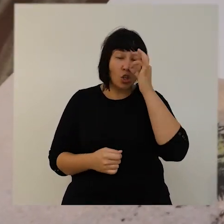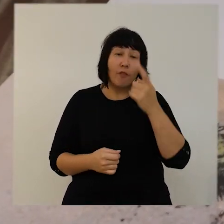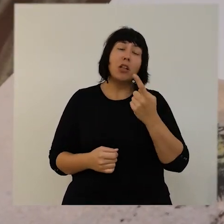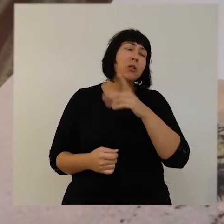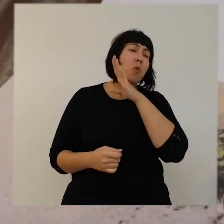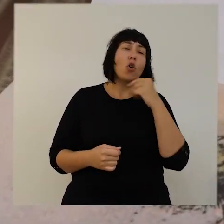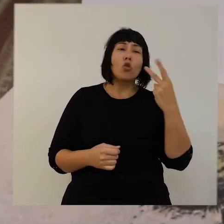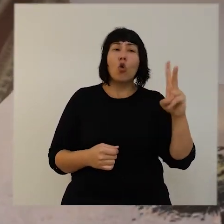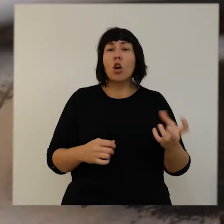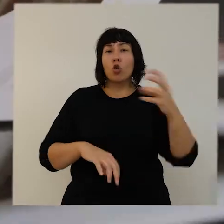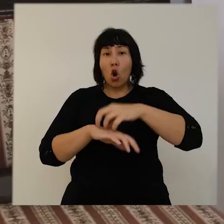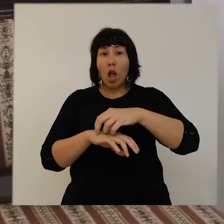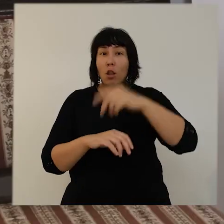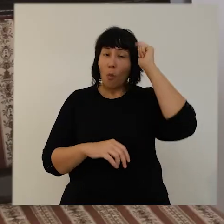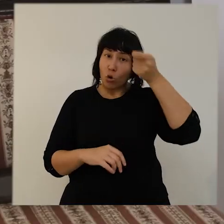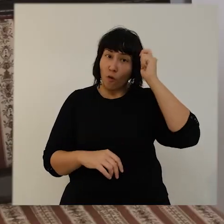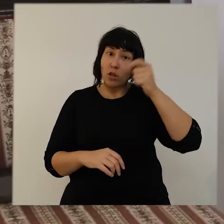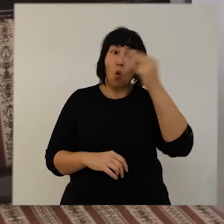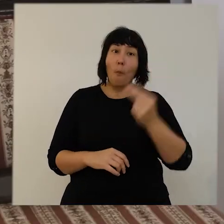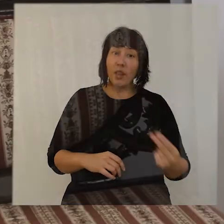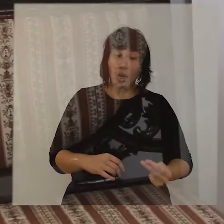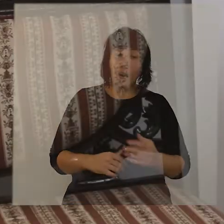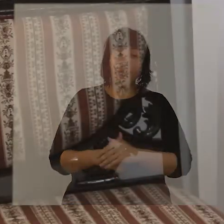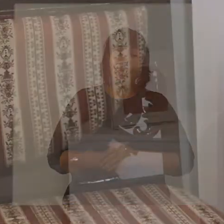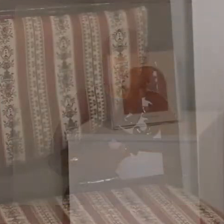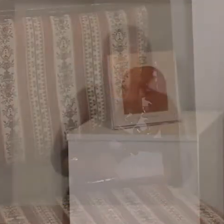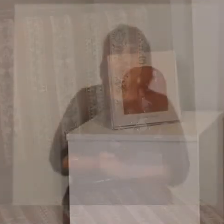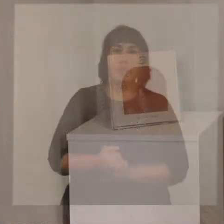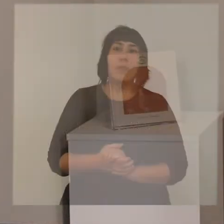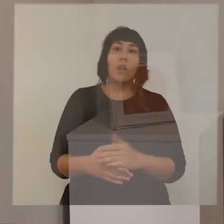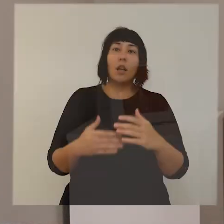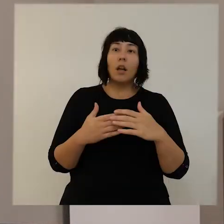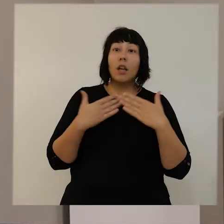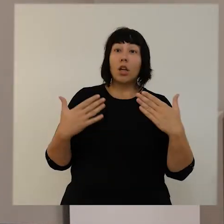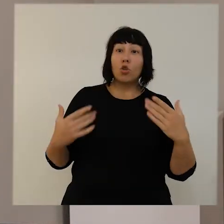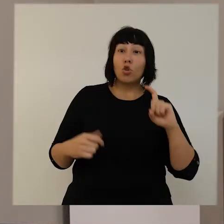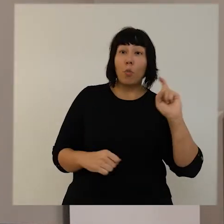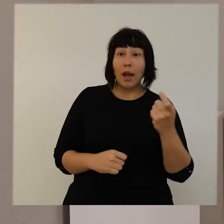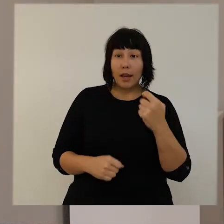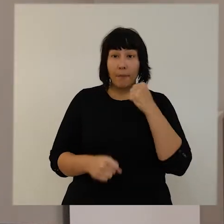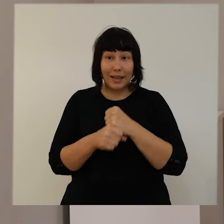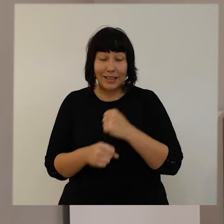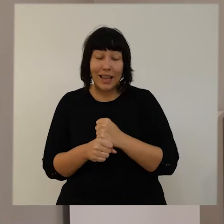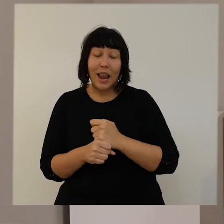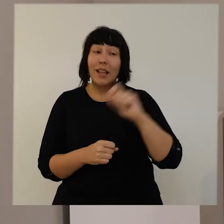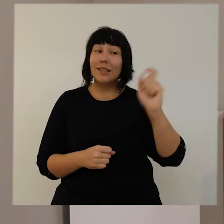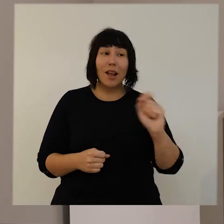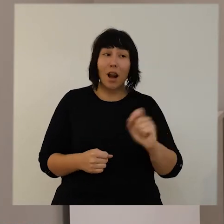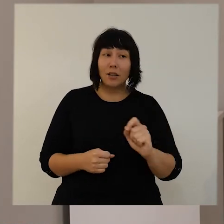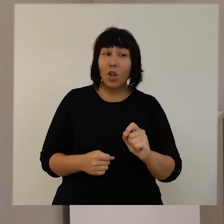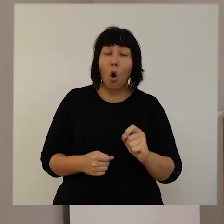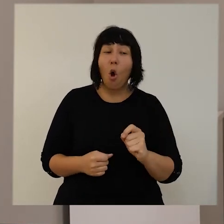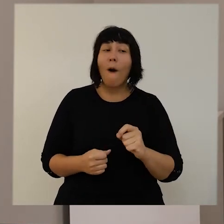opštine Knjaževac i brojnih donatora, poštovalaca, umetnika. Među izloženim delima nalazi se grupa ranih